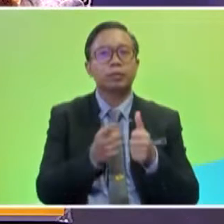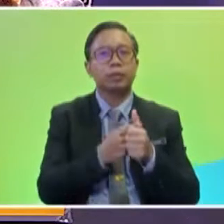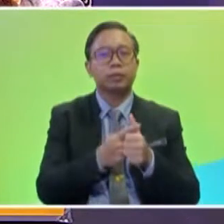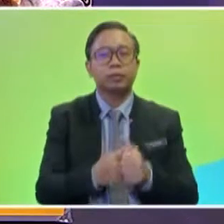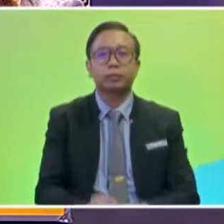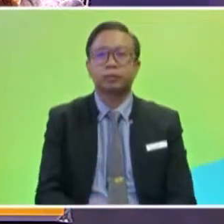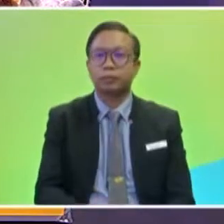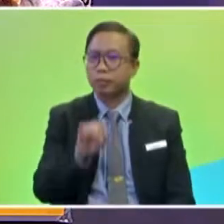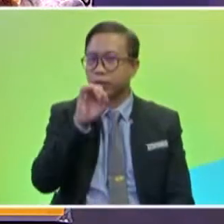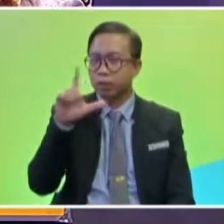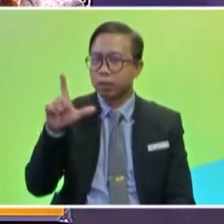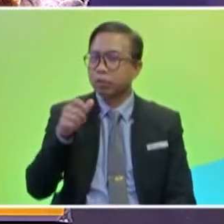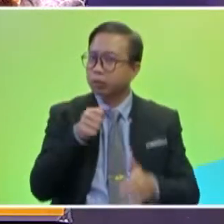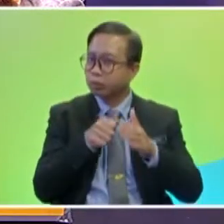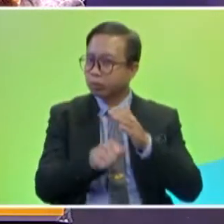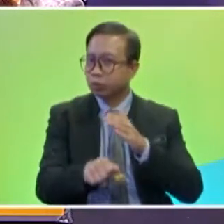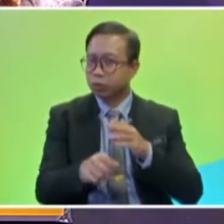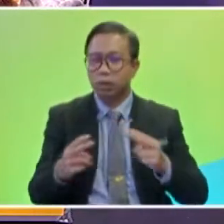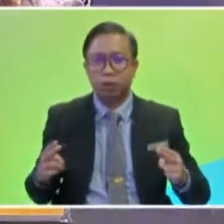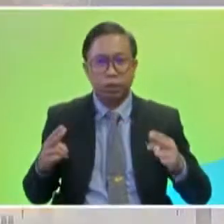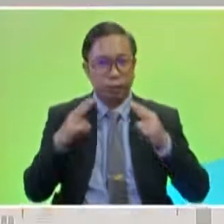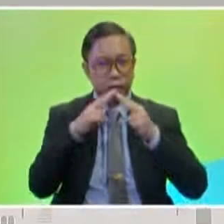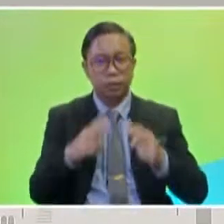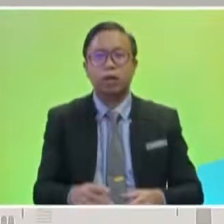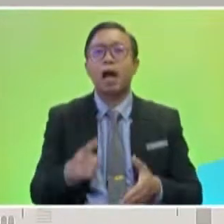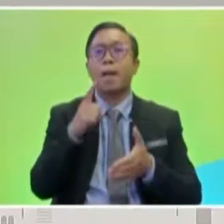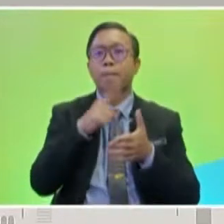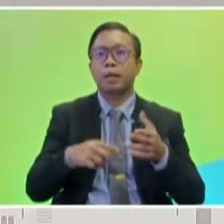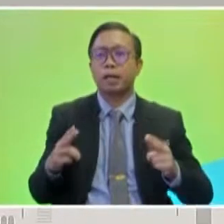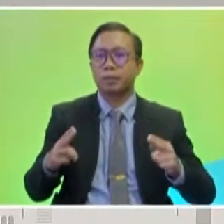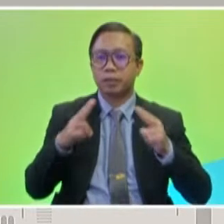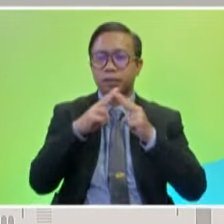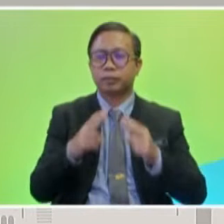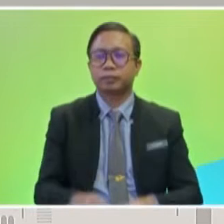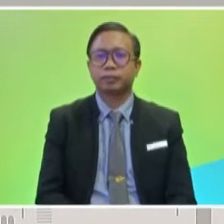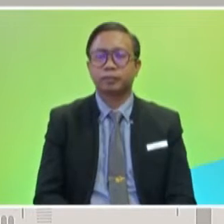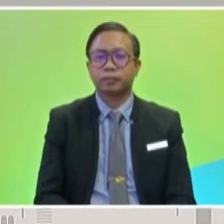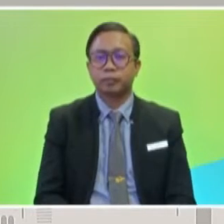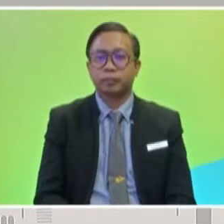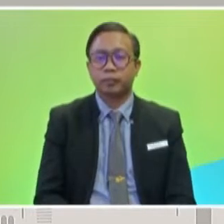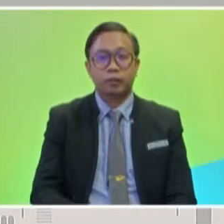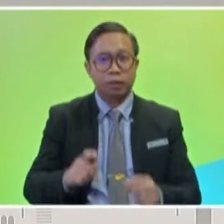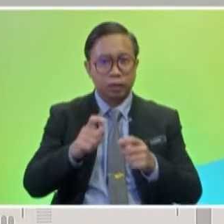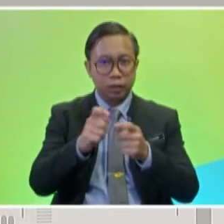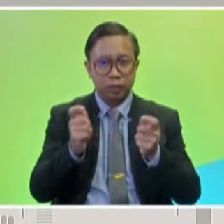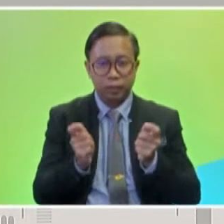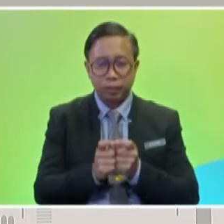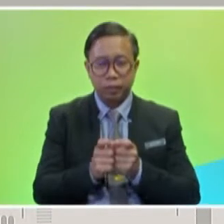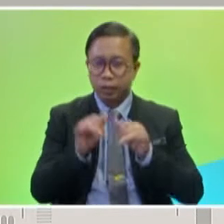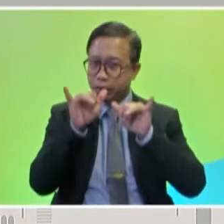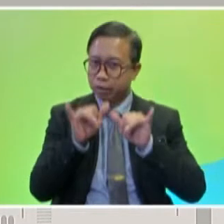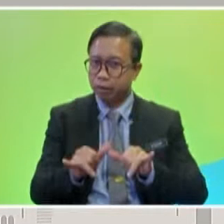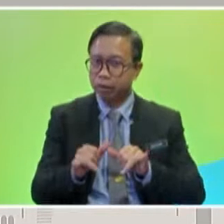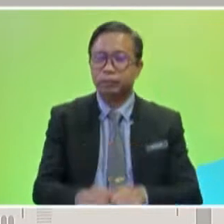ialah pemusnahan habitat apa itu habitat-habitat kilat kawasan tempat tinggal